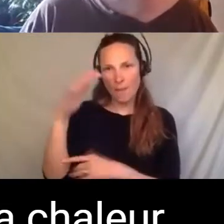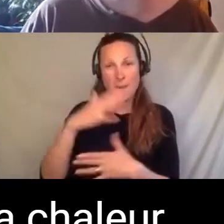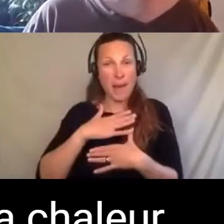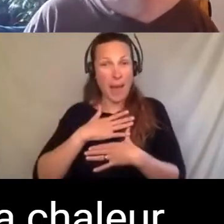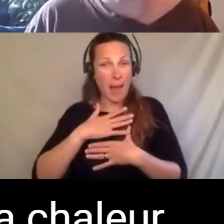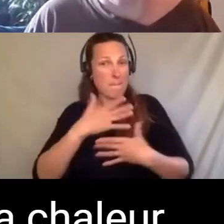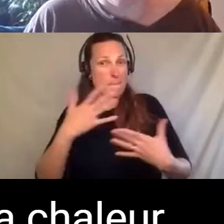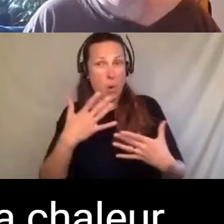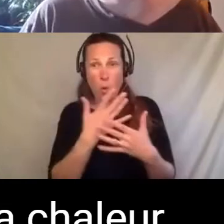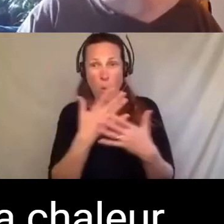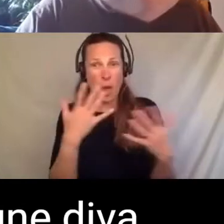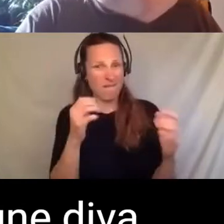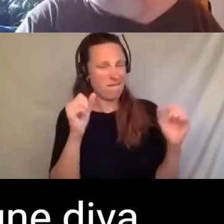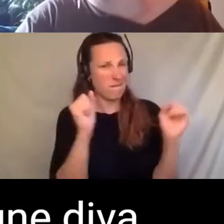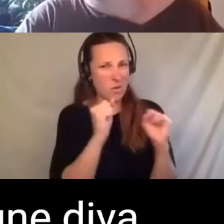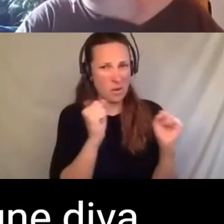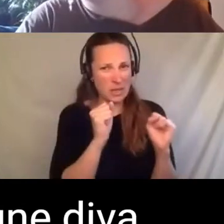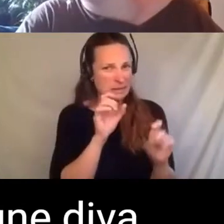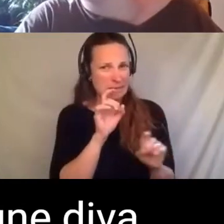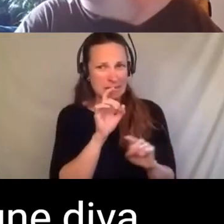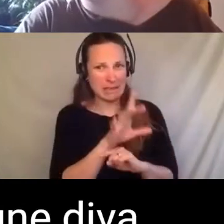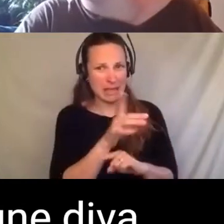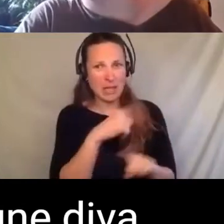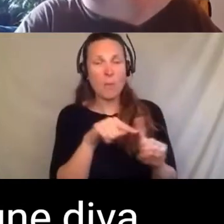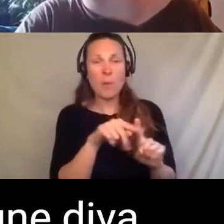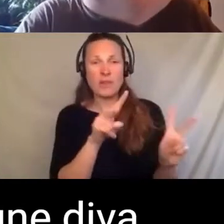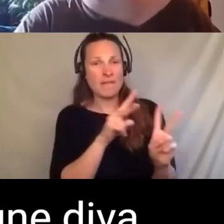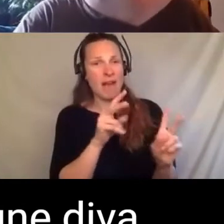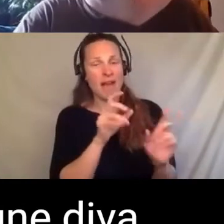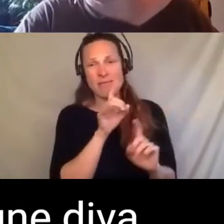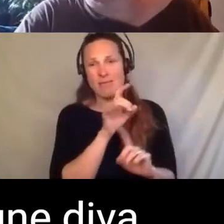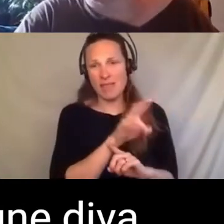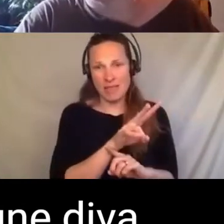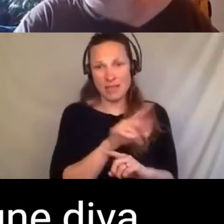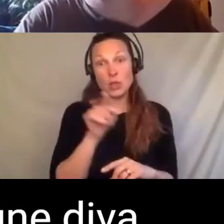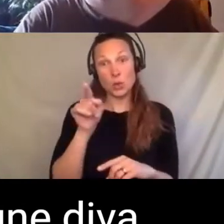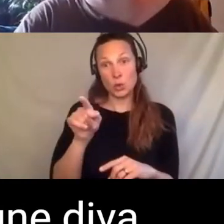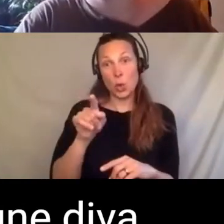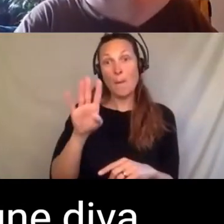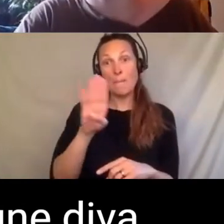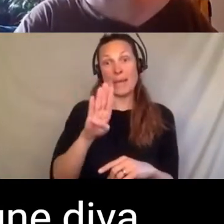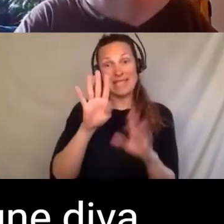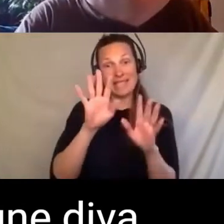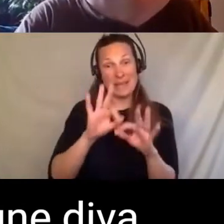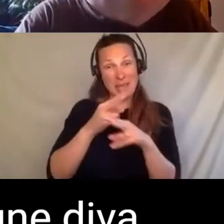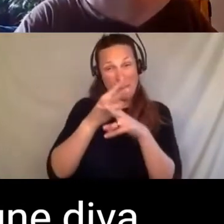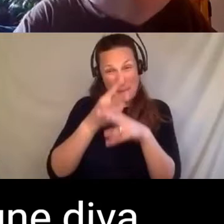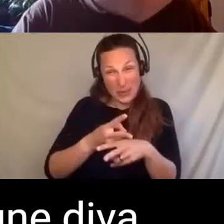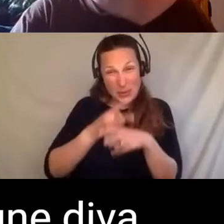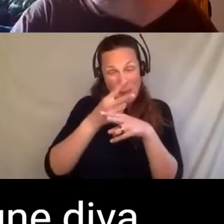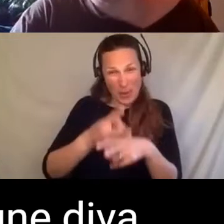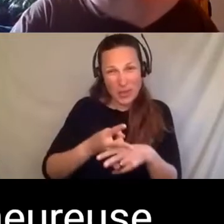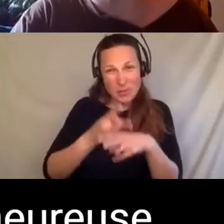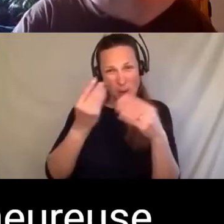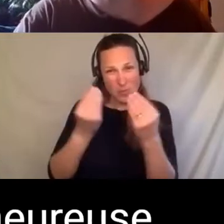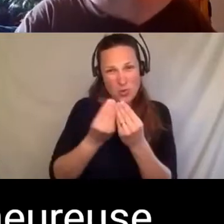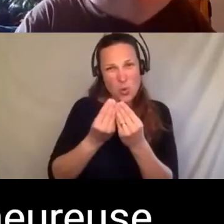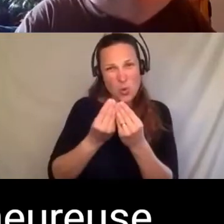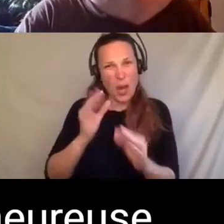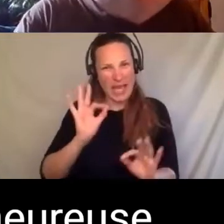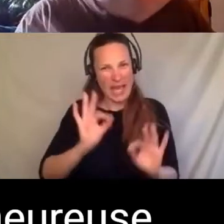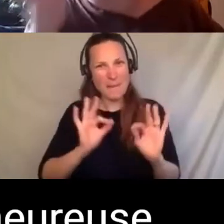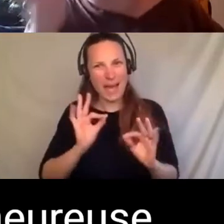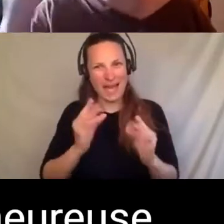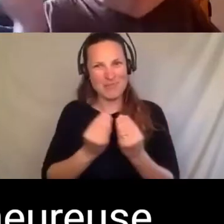vent et n'aime pas le froid. Alors, c'est pour ça que je disais que c'est une diva, parce qu'elle a des caprices. Donc,